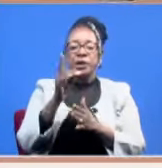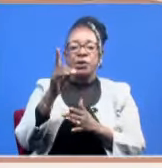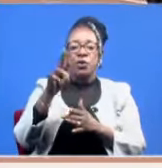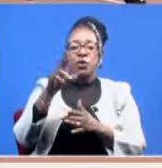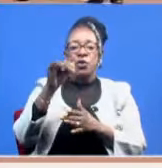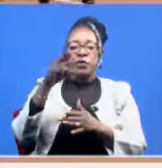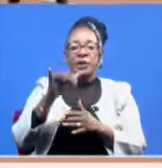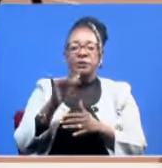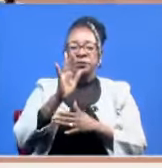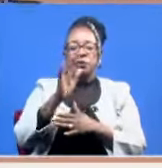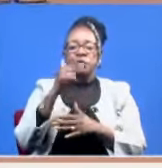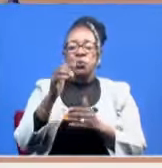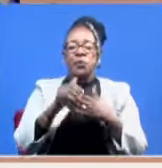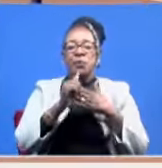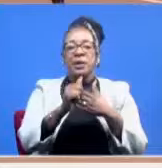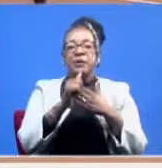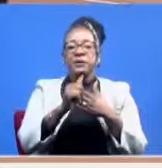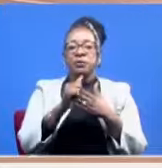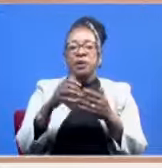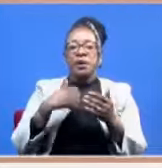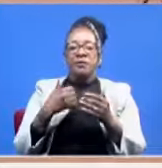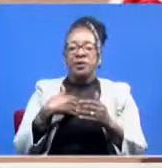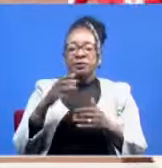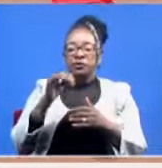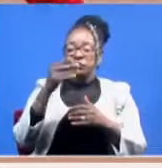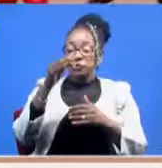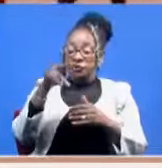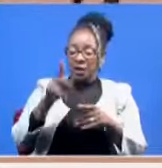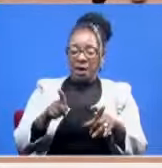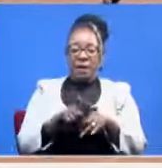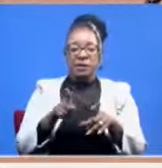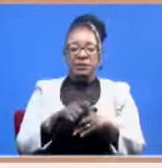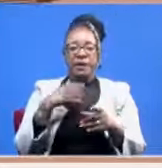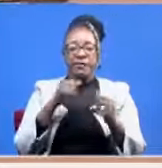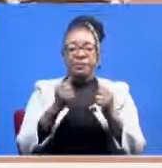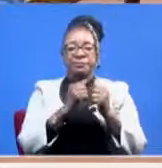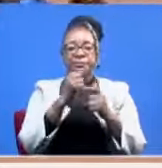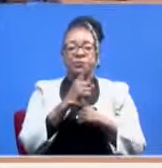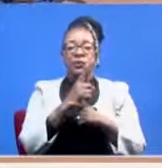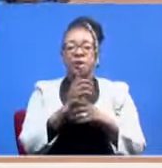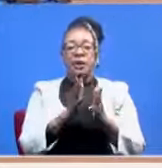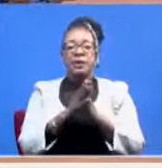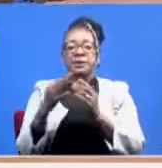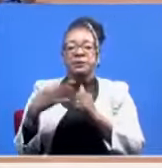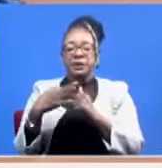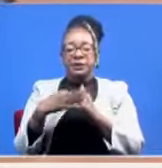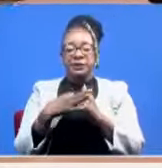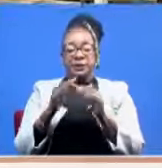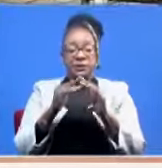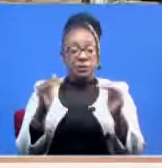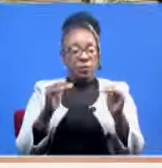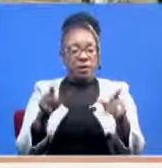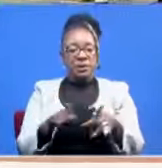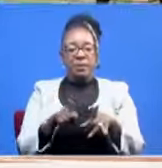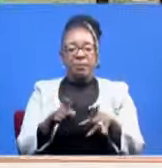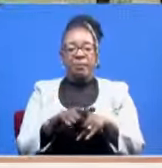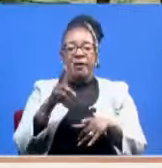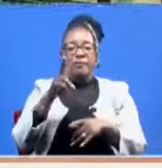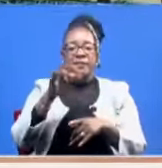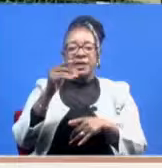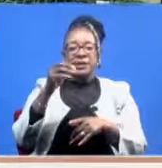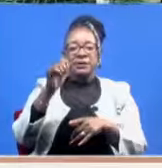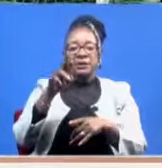Machuma ndio waliongoza kuwafungia Sharks huku wakifunga mabao 11-8 mtawalia, na timu ya kocha Victor